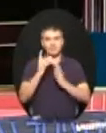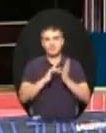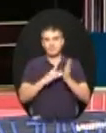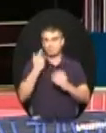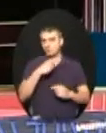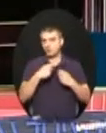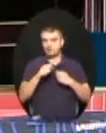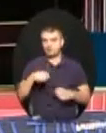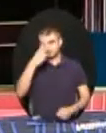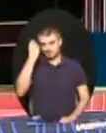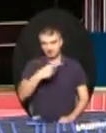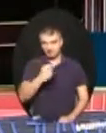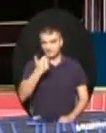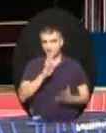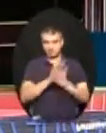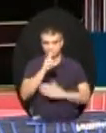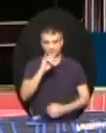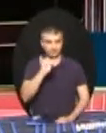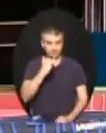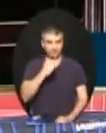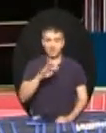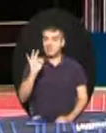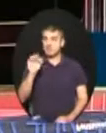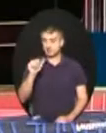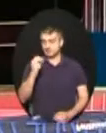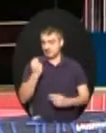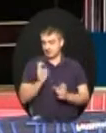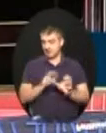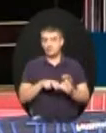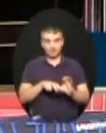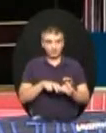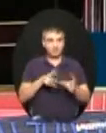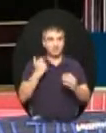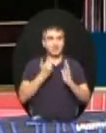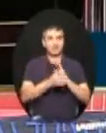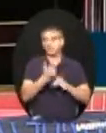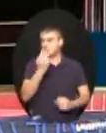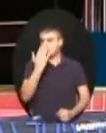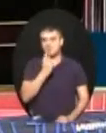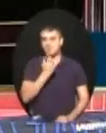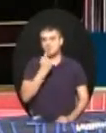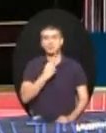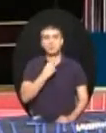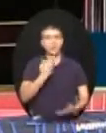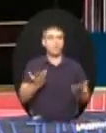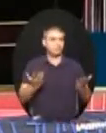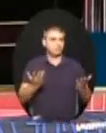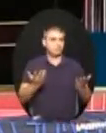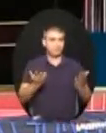היו לחברי כנסת הערבים? כמעט 12, נכון? טלב אלסאנע אוטוטו כמעט נכנס, נכון, היה חסר נכון. לו כמה מאות קולות. זאת